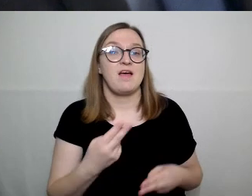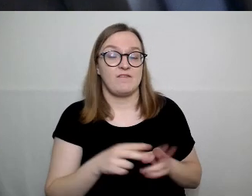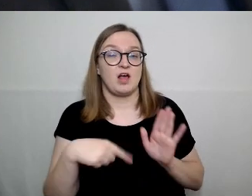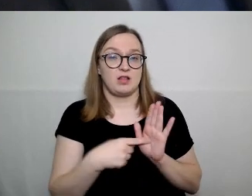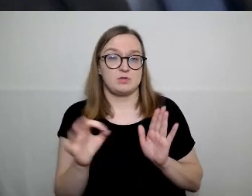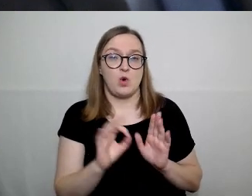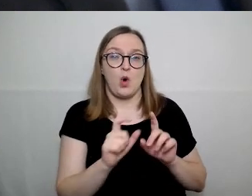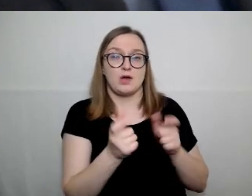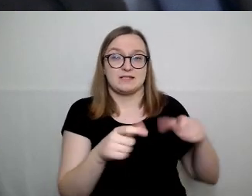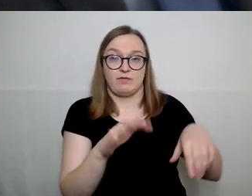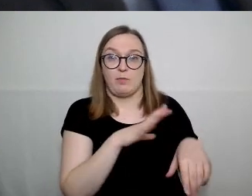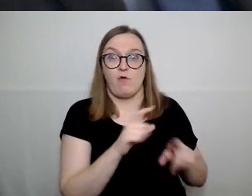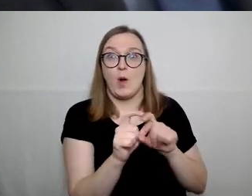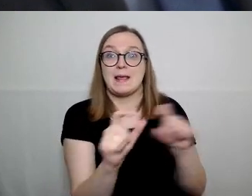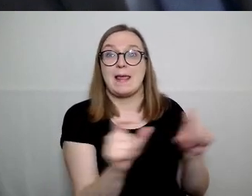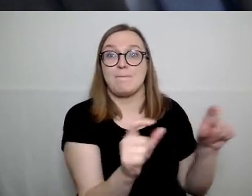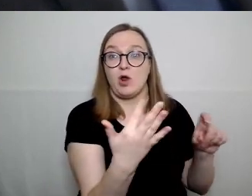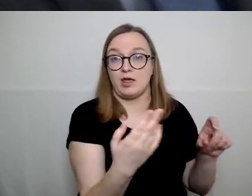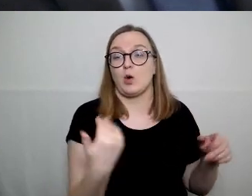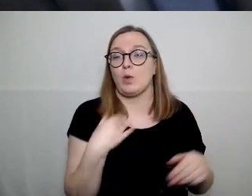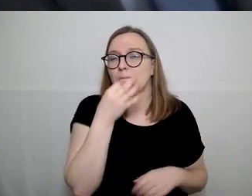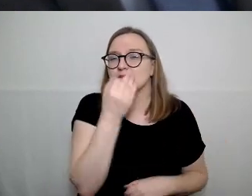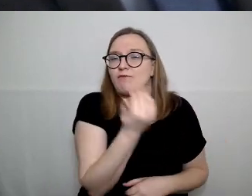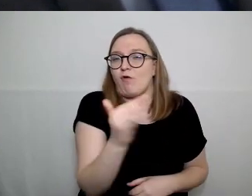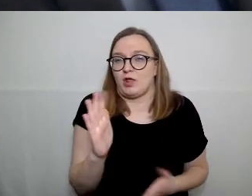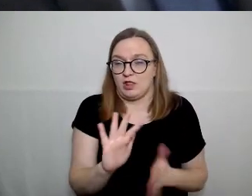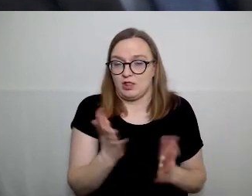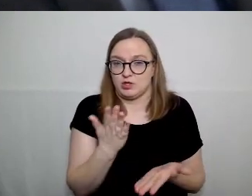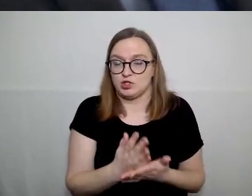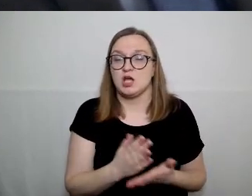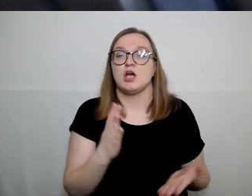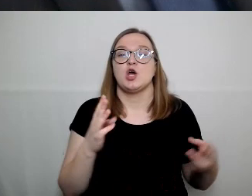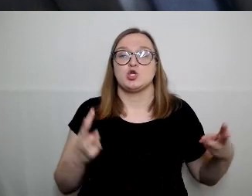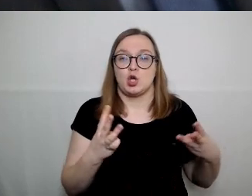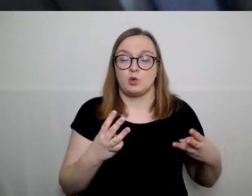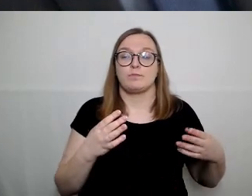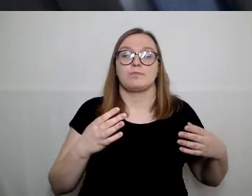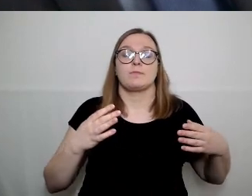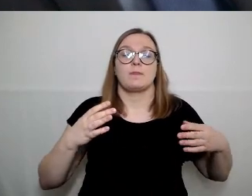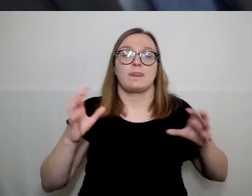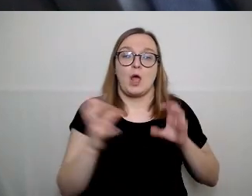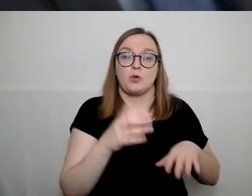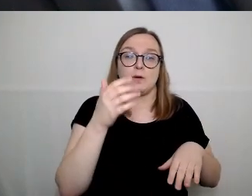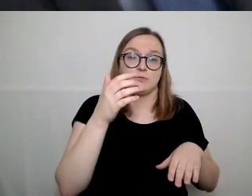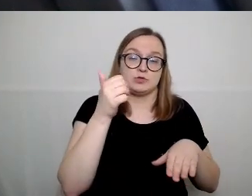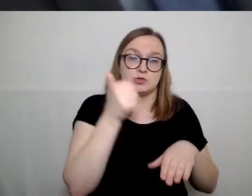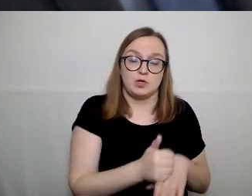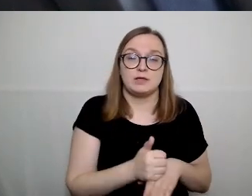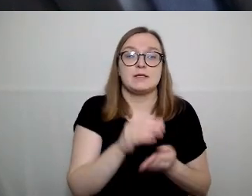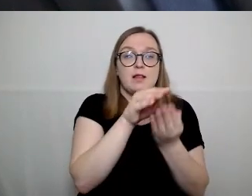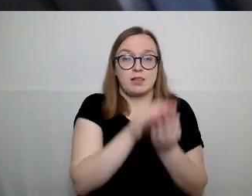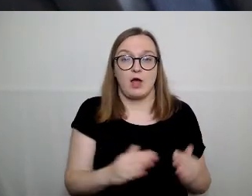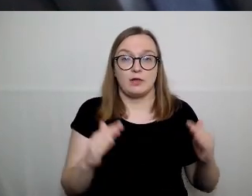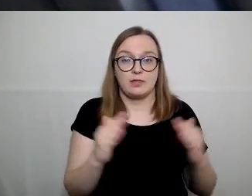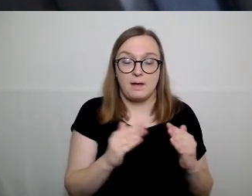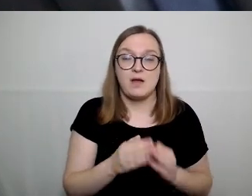įmonės, jas norėčiau pagarsinti, Šakių būtent autobusų stotis, laidotuvių namai, Šakių vandenys, Šakių šilumos